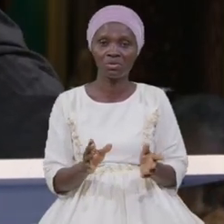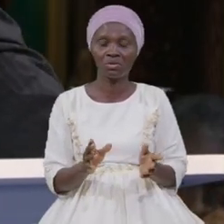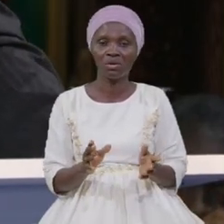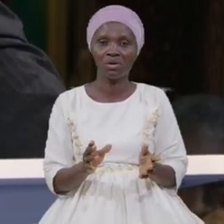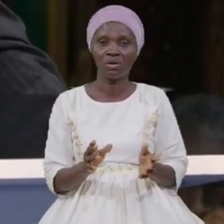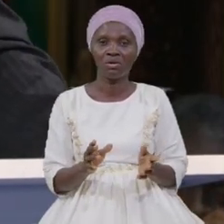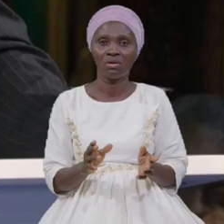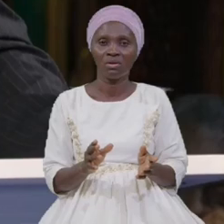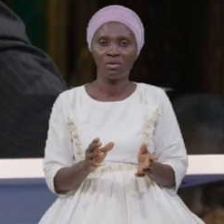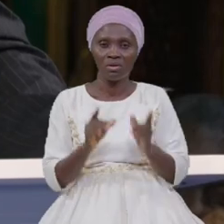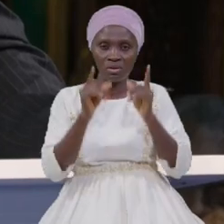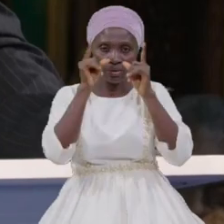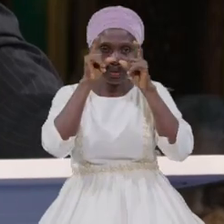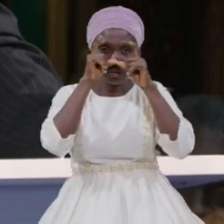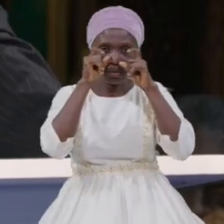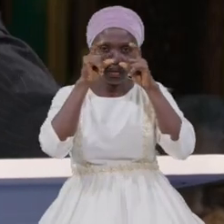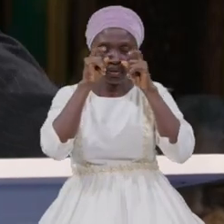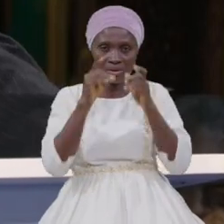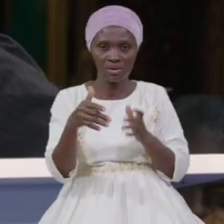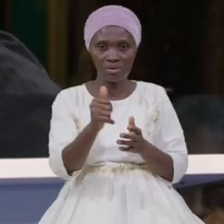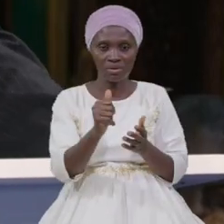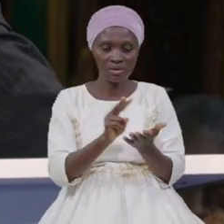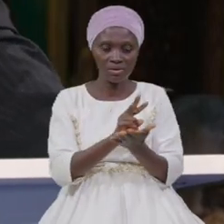Vous pouvez donc nous joindre par ce numéro-là